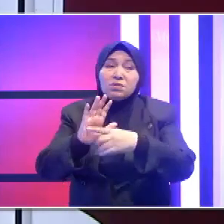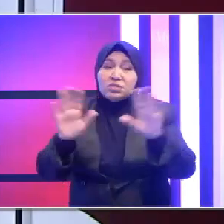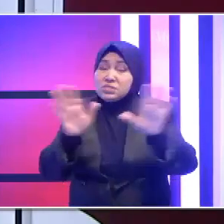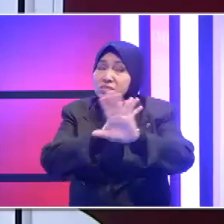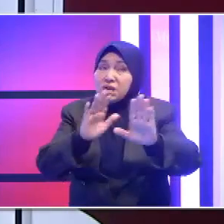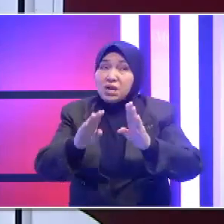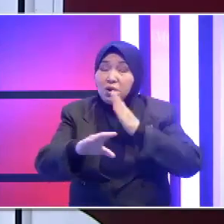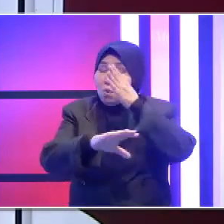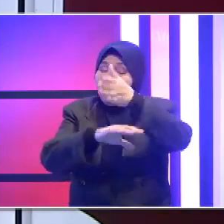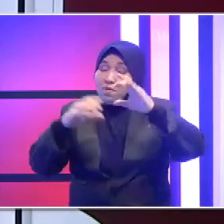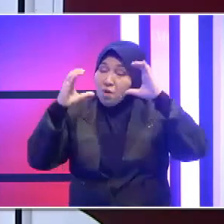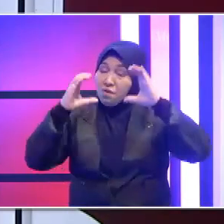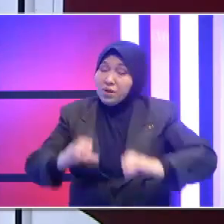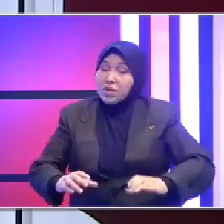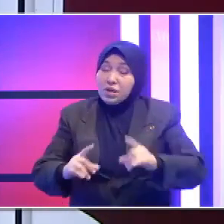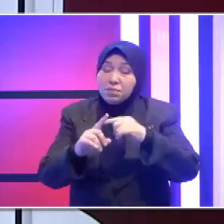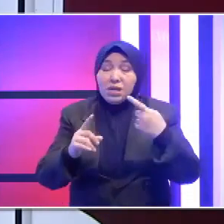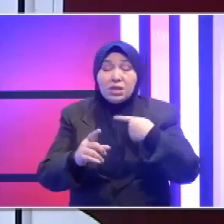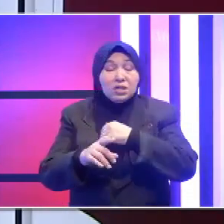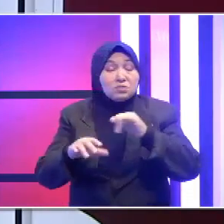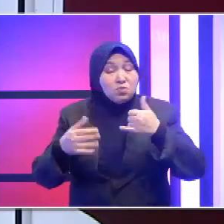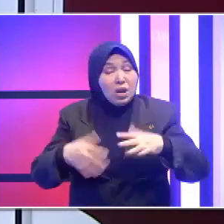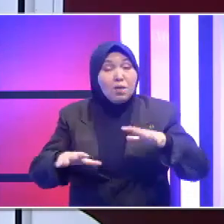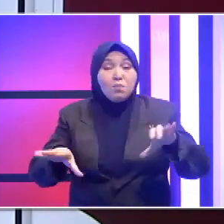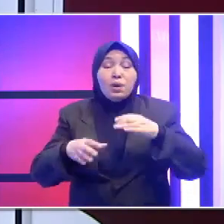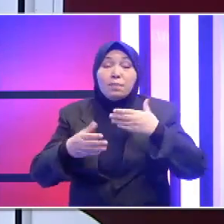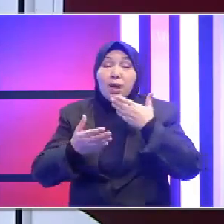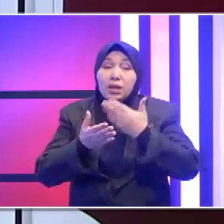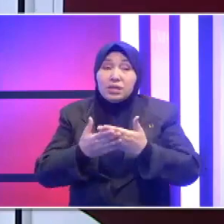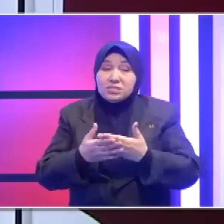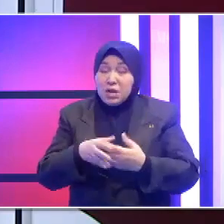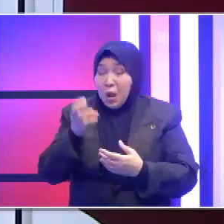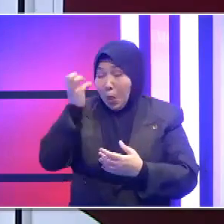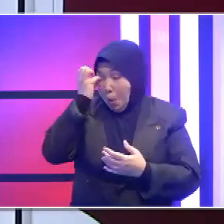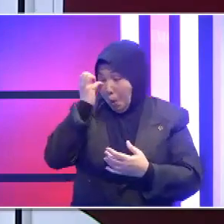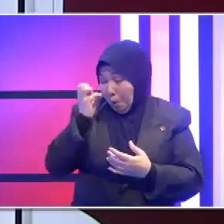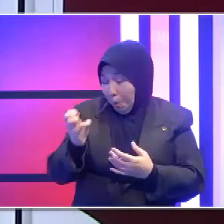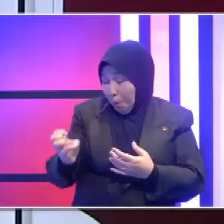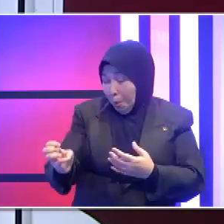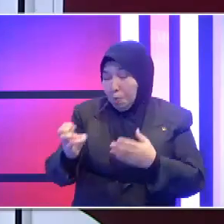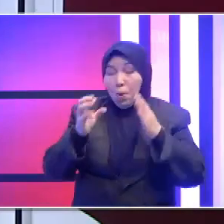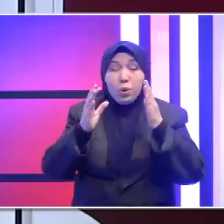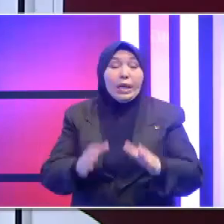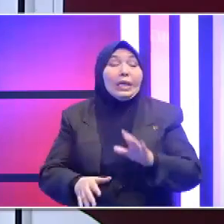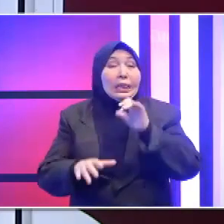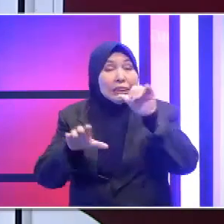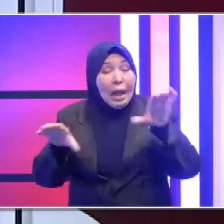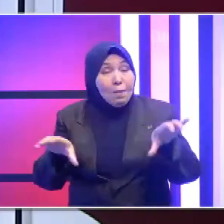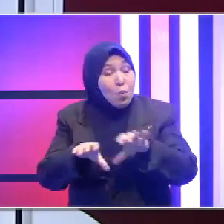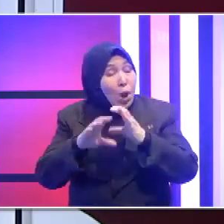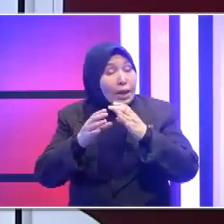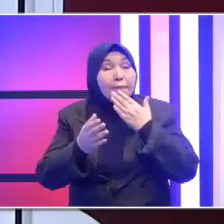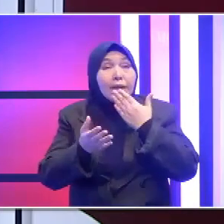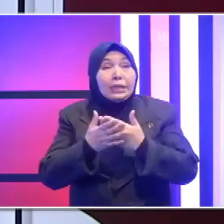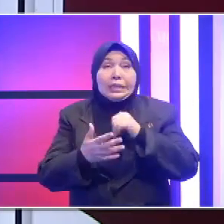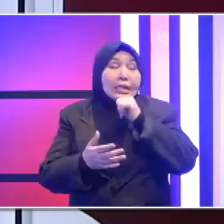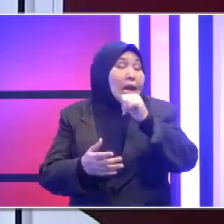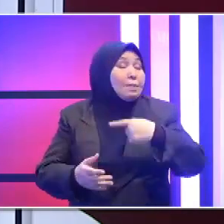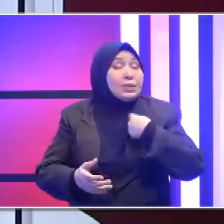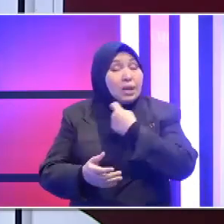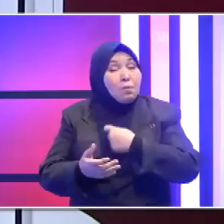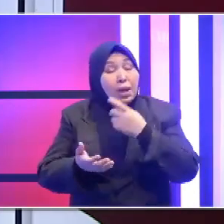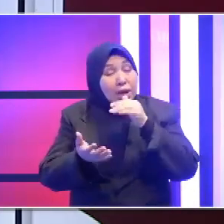sangat lugu confided bila kita tidak baik Ayo ataupun kita Jangan pandang channel kepada orang yang tidak buat baik lagi tidak bertaubat lagi